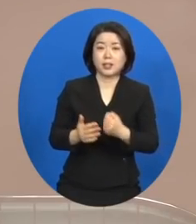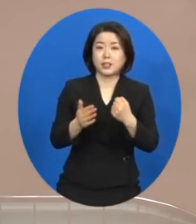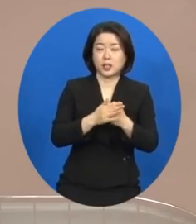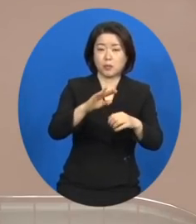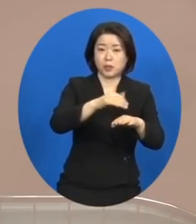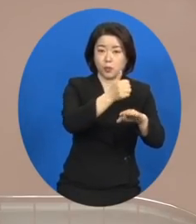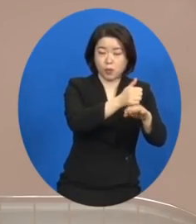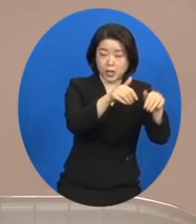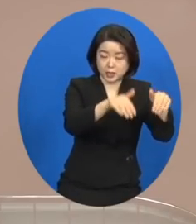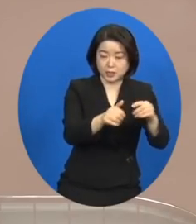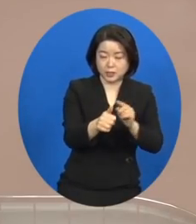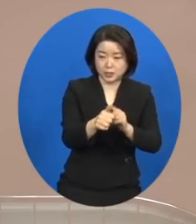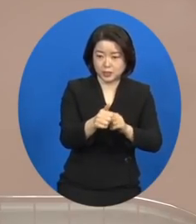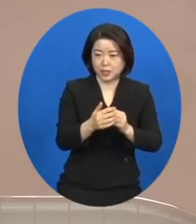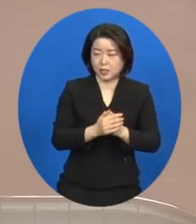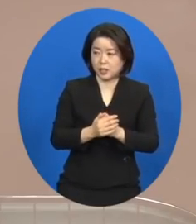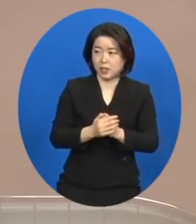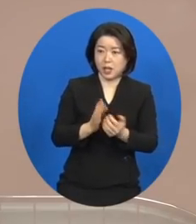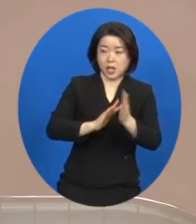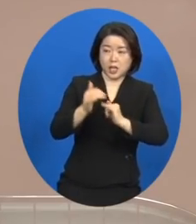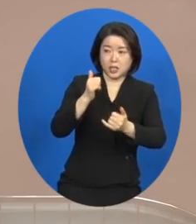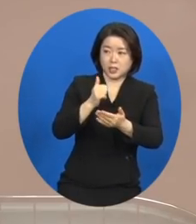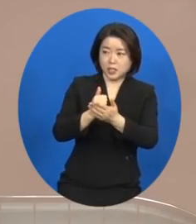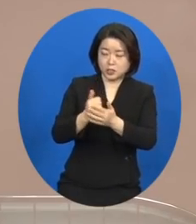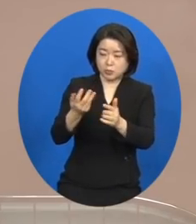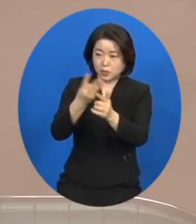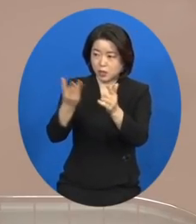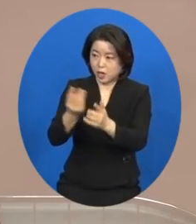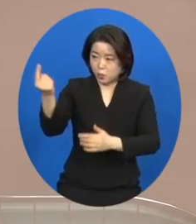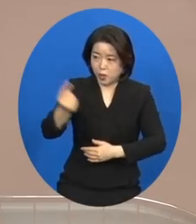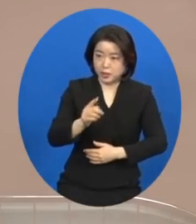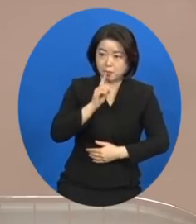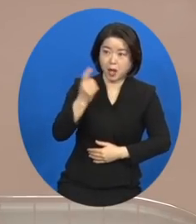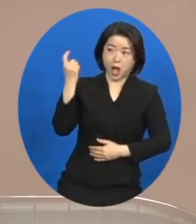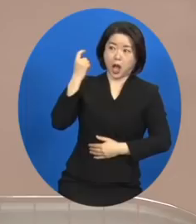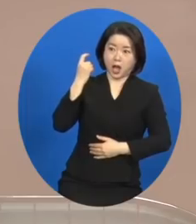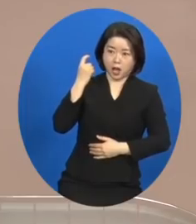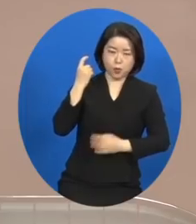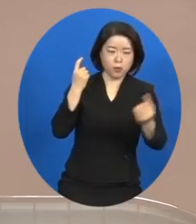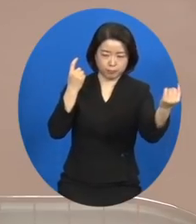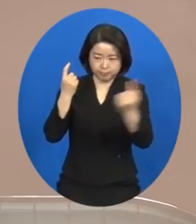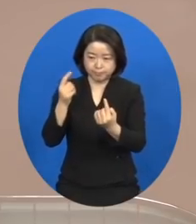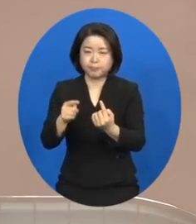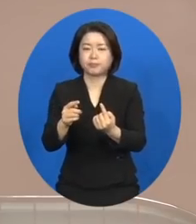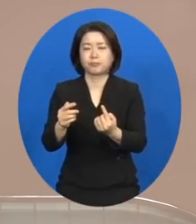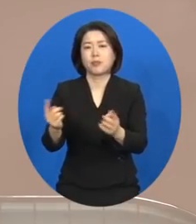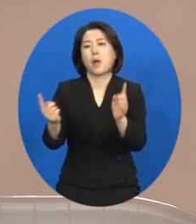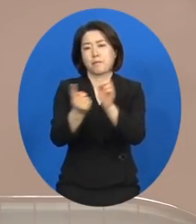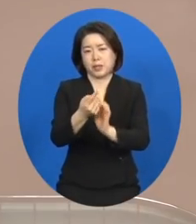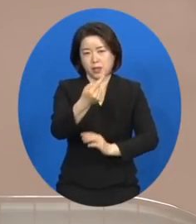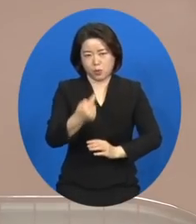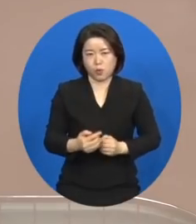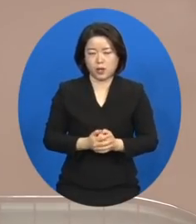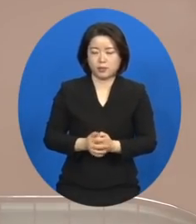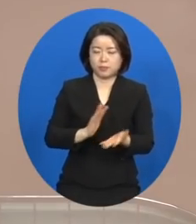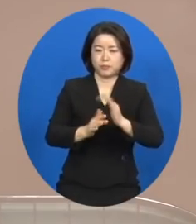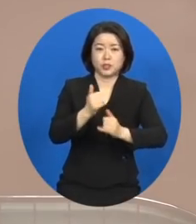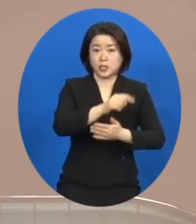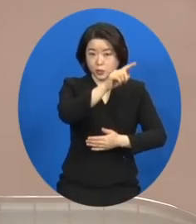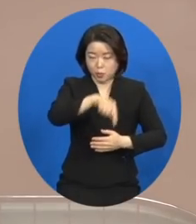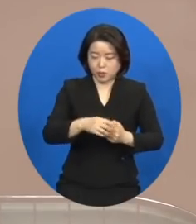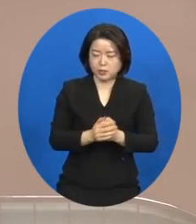예수님이 갈릴리로 오셨다는 소식을 듣고 예수님께 가서 청합니다. 47절에 예수께 와서 제발